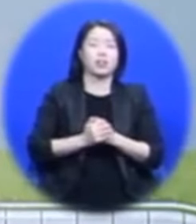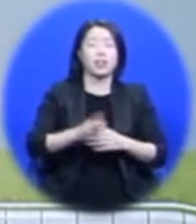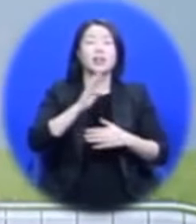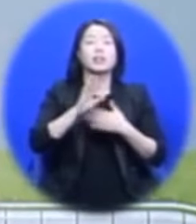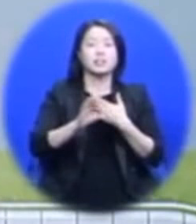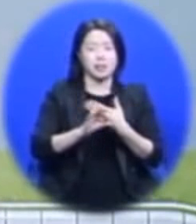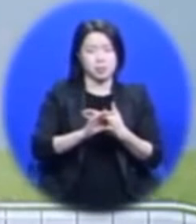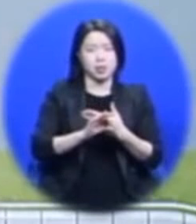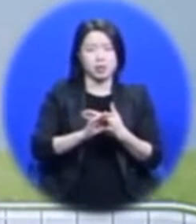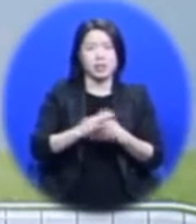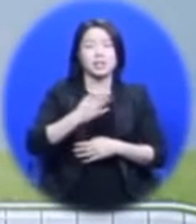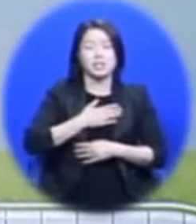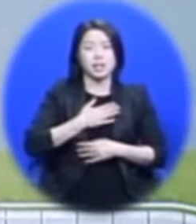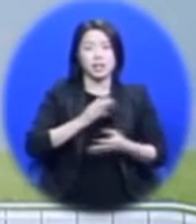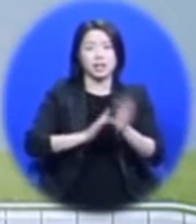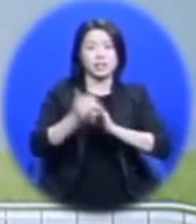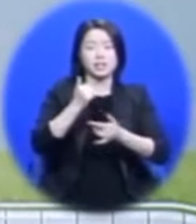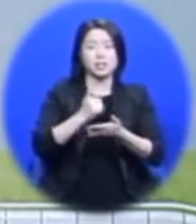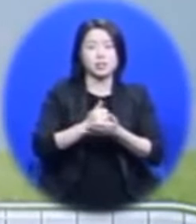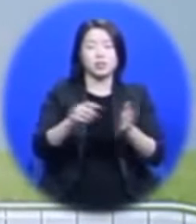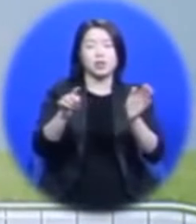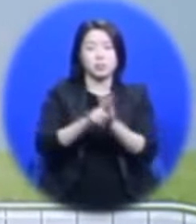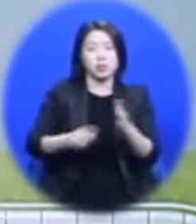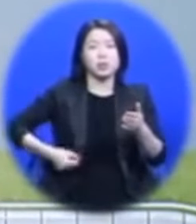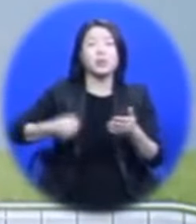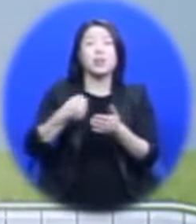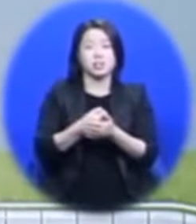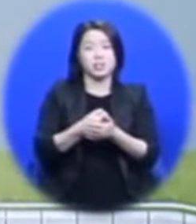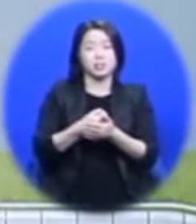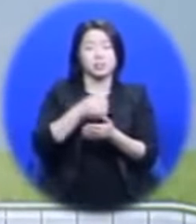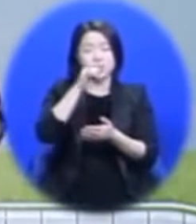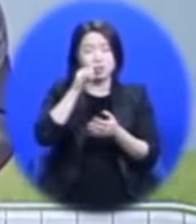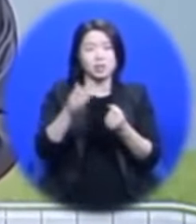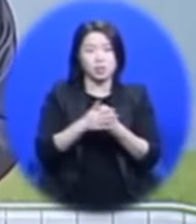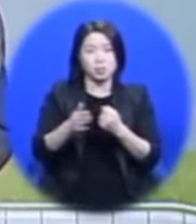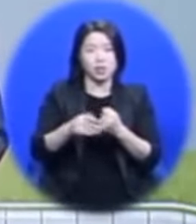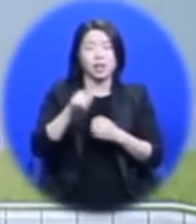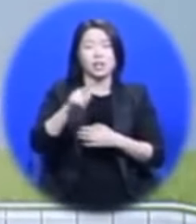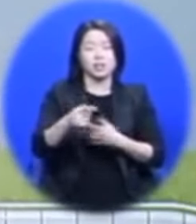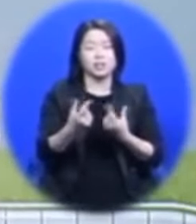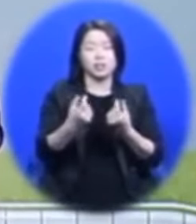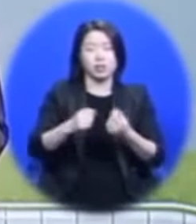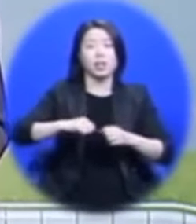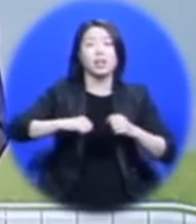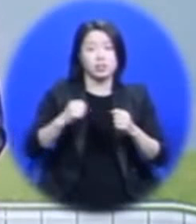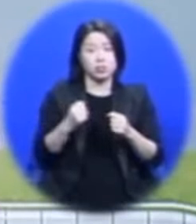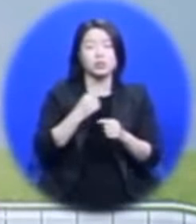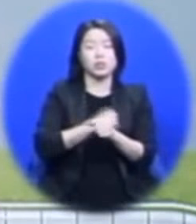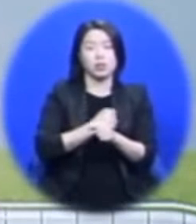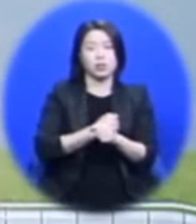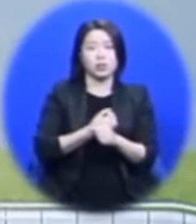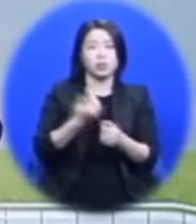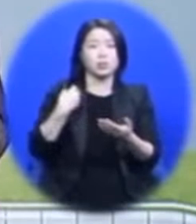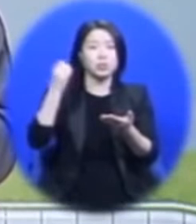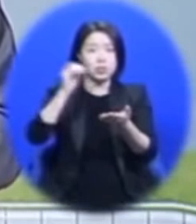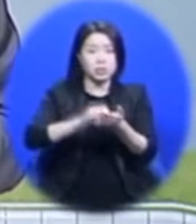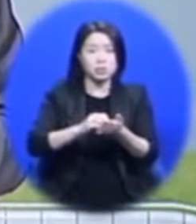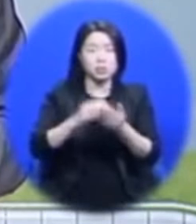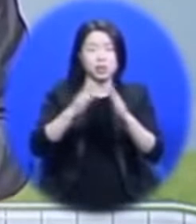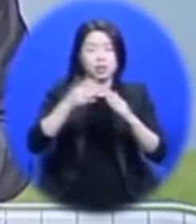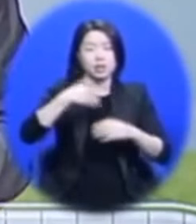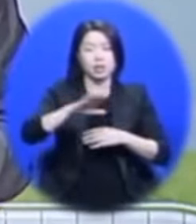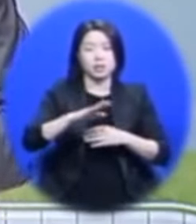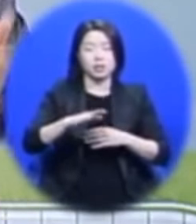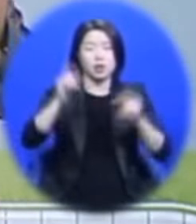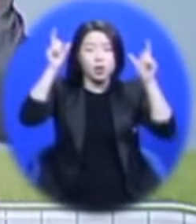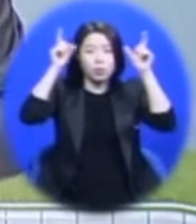그렇다면 제가 예수를 믿기로 결심을 했는데 그렇게 해야 하겠네요. 그리고는 진짜 돌아가서 황소 일곱